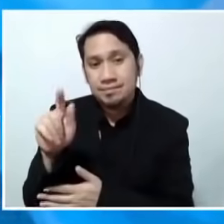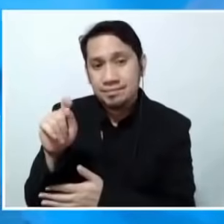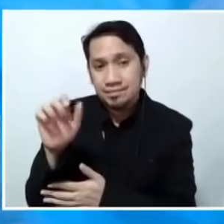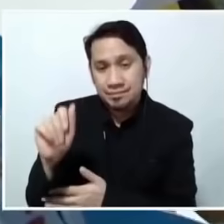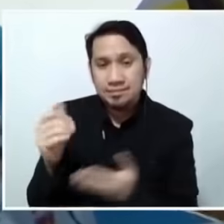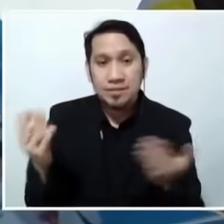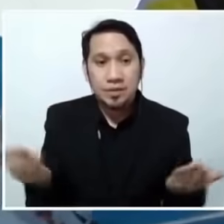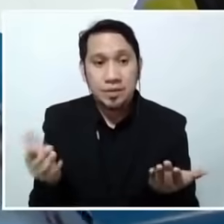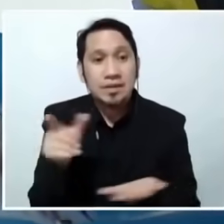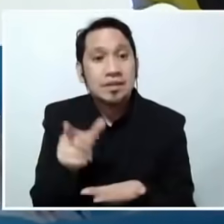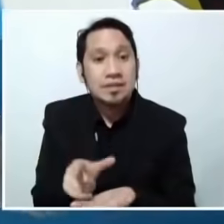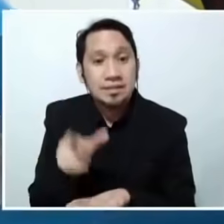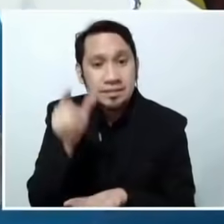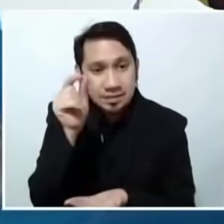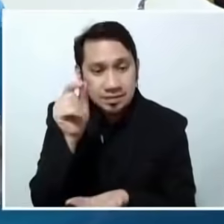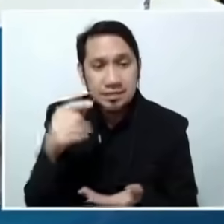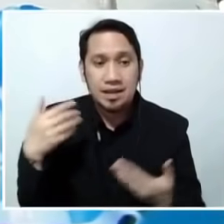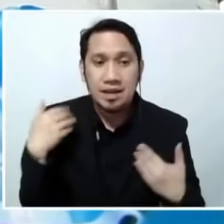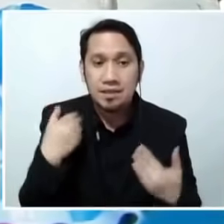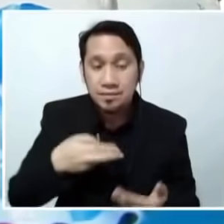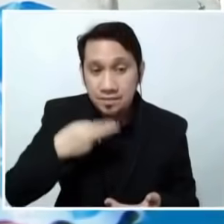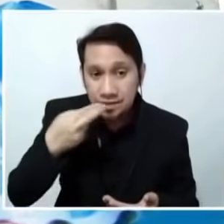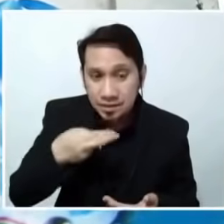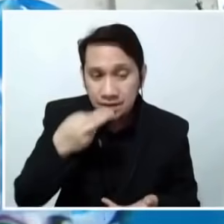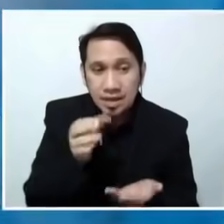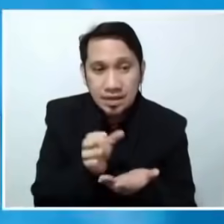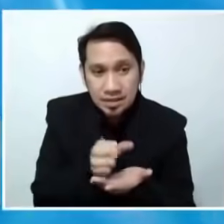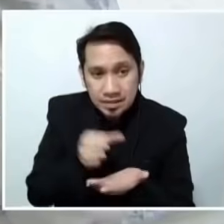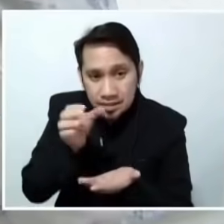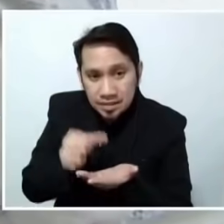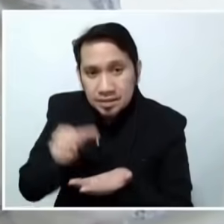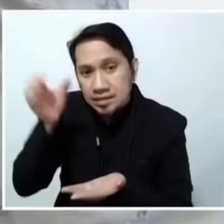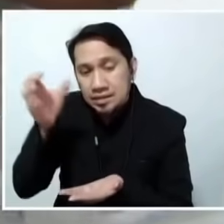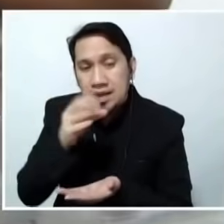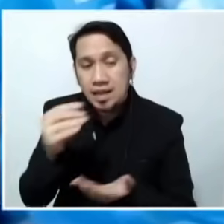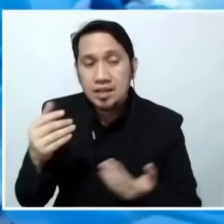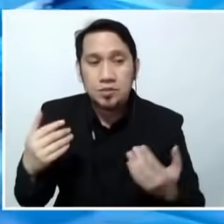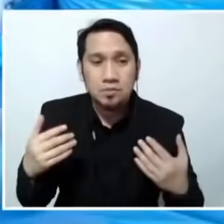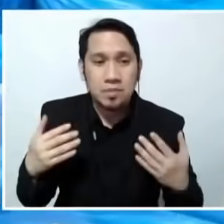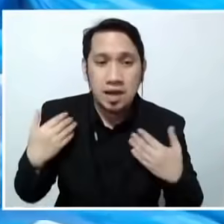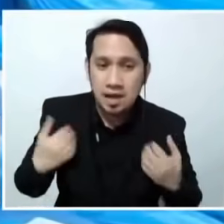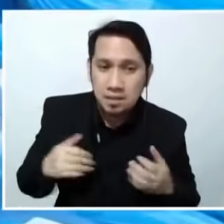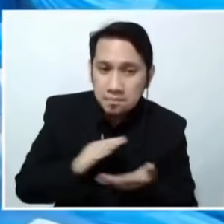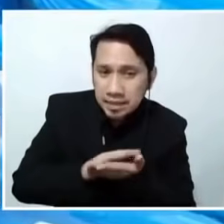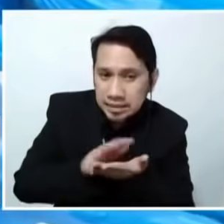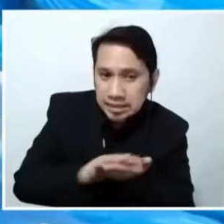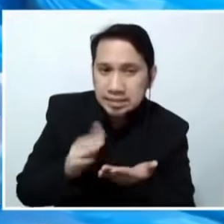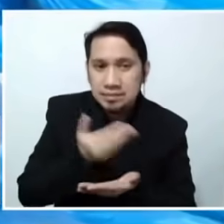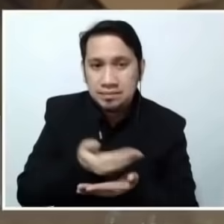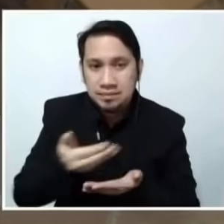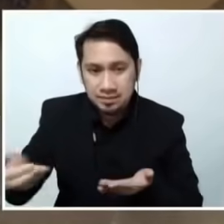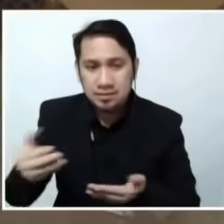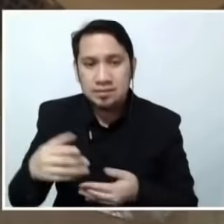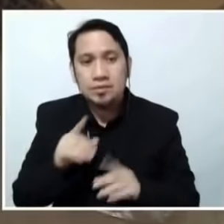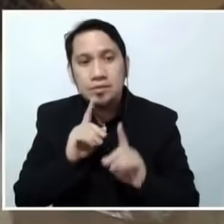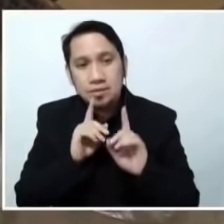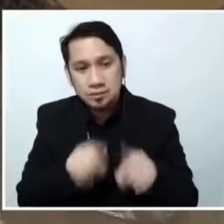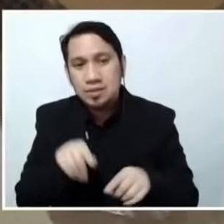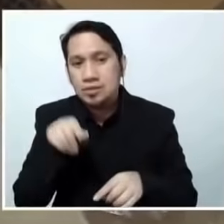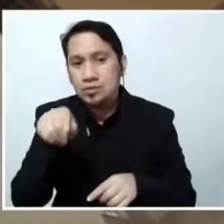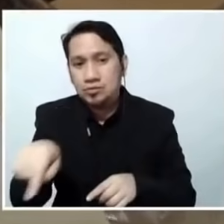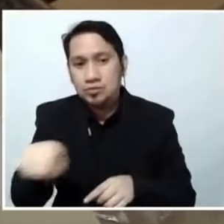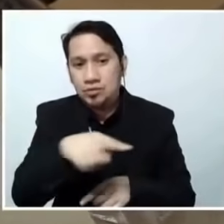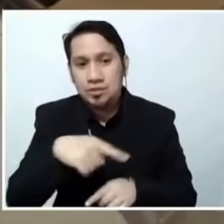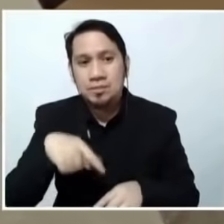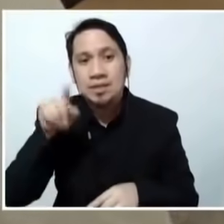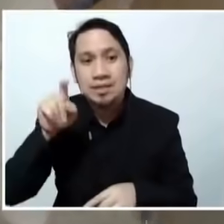Bamban, Tarlac, dala ang bigas, canned goods at hygiene kits para dugtungan ang mga pangangailangan nila. Ito yung